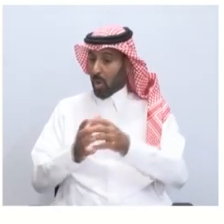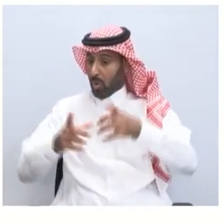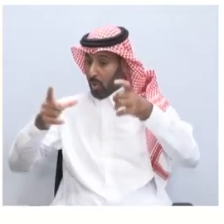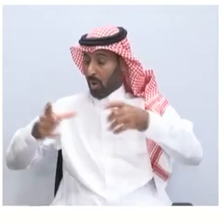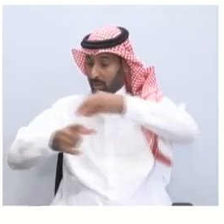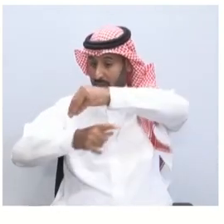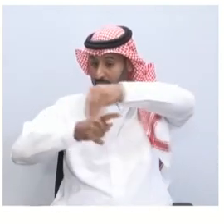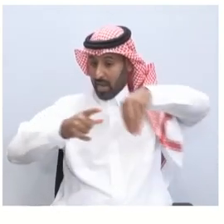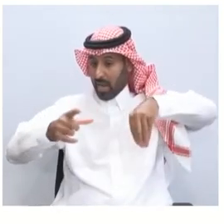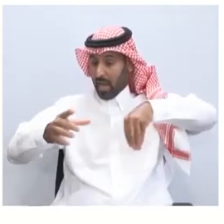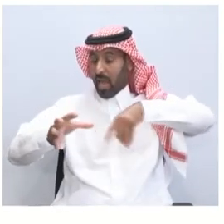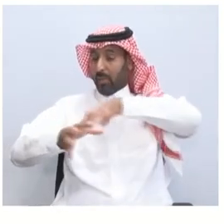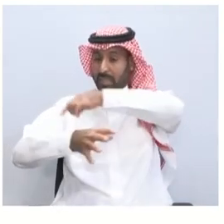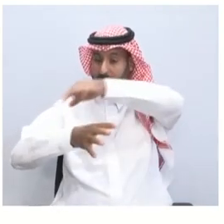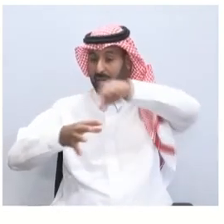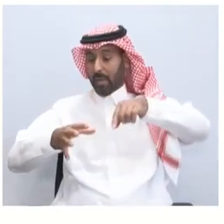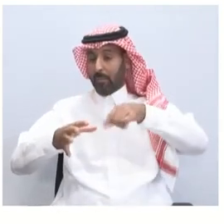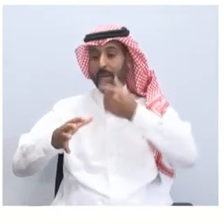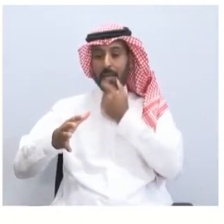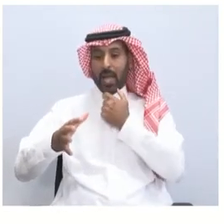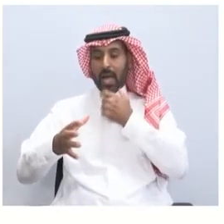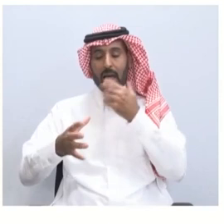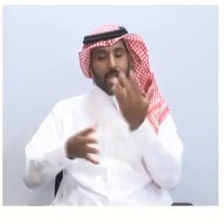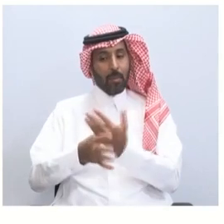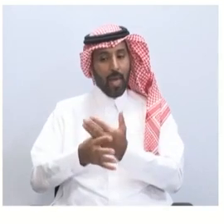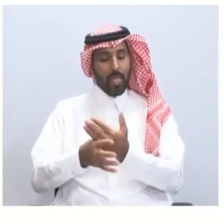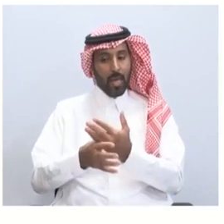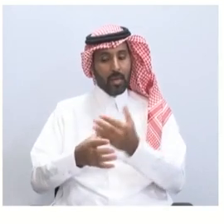حاصرت قصر الامام تركي من عبد الله